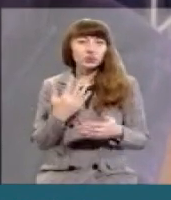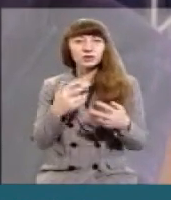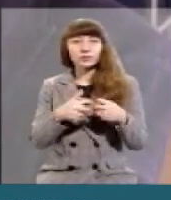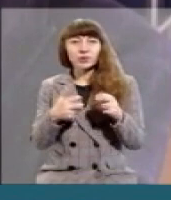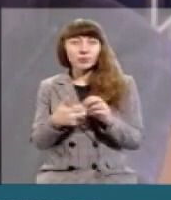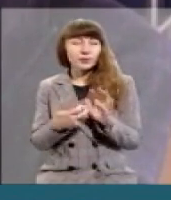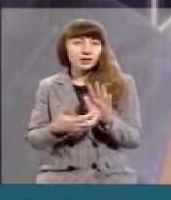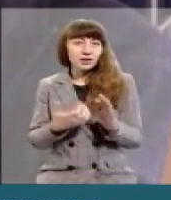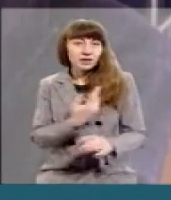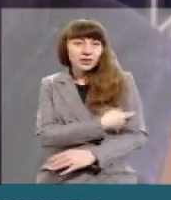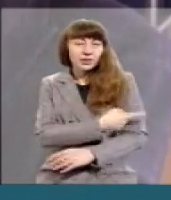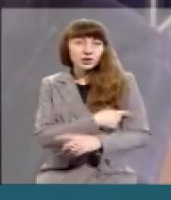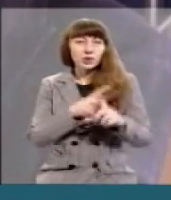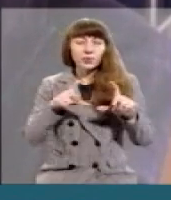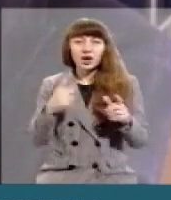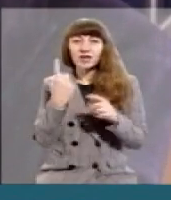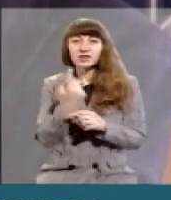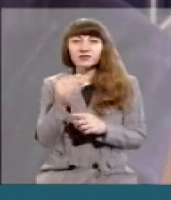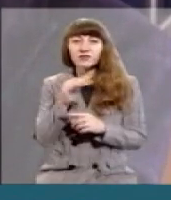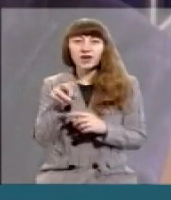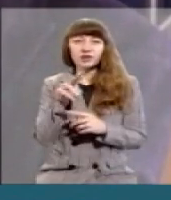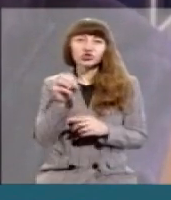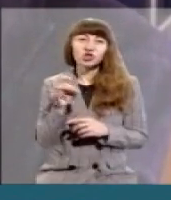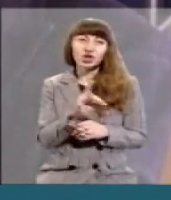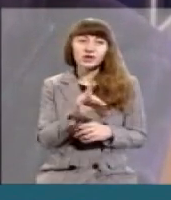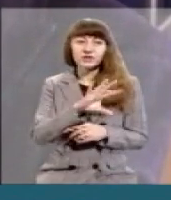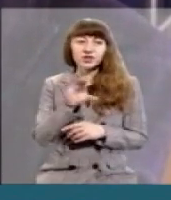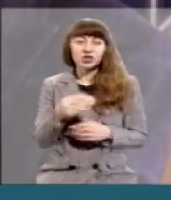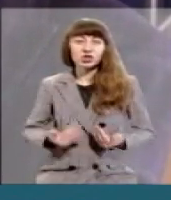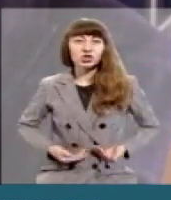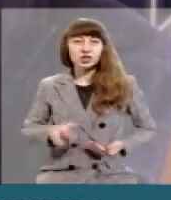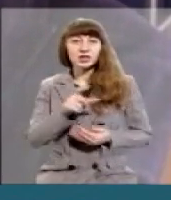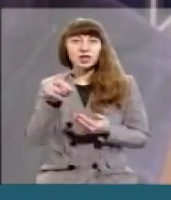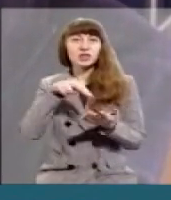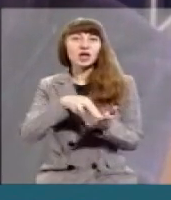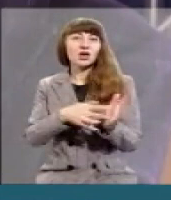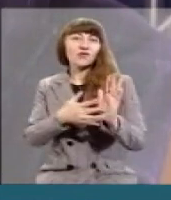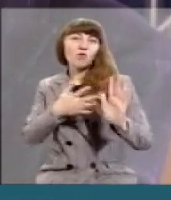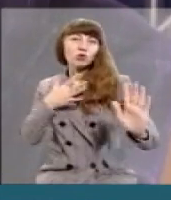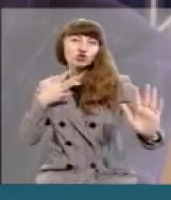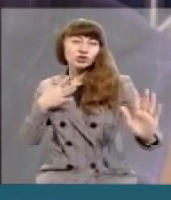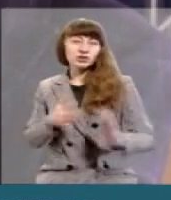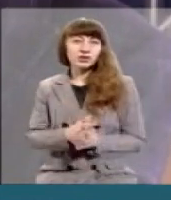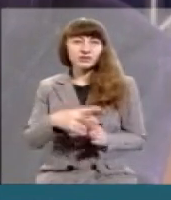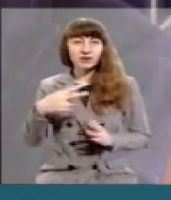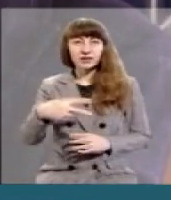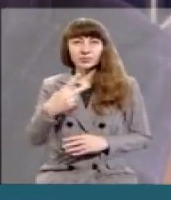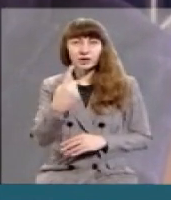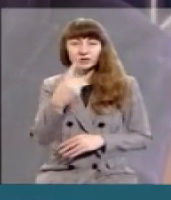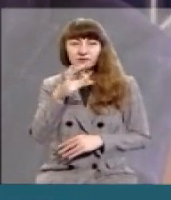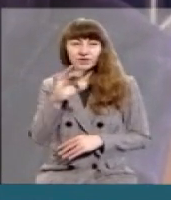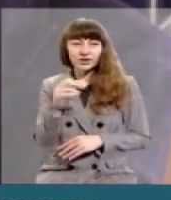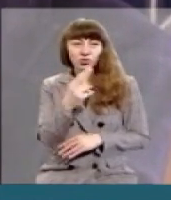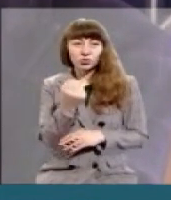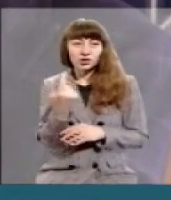медпункта. В селе работает только один фельдшер. Все жители села стоят в очереди в доме фельдшера. В 21 веке, вы только подумайте,